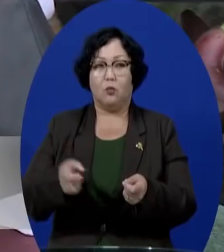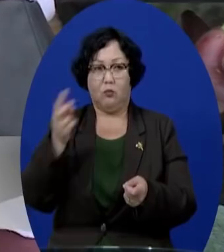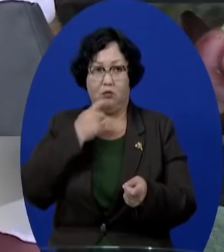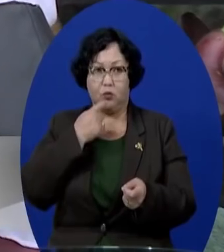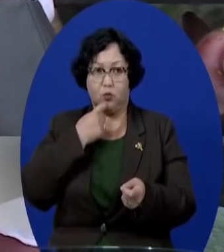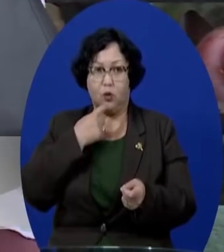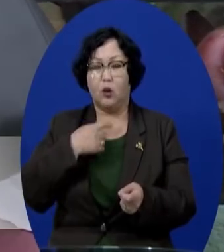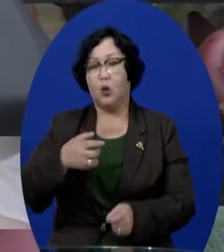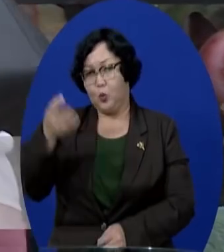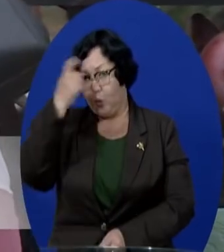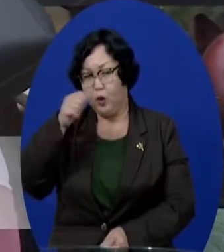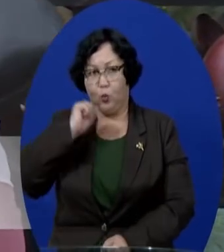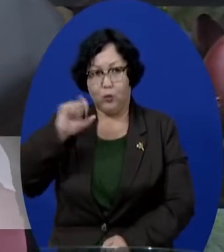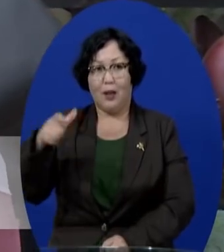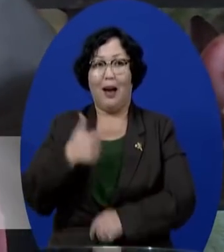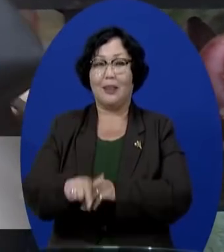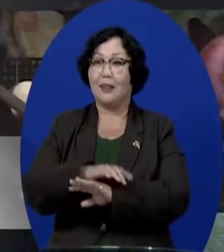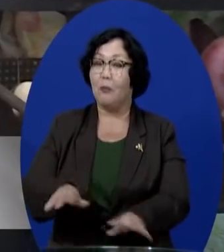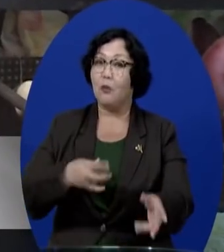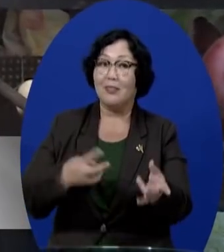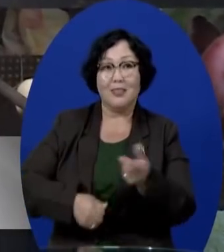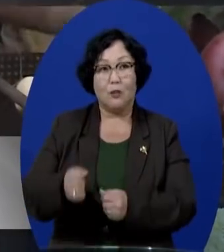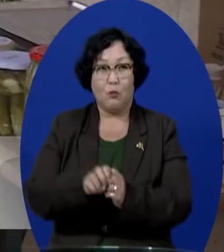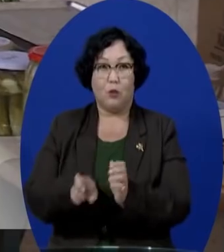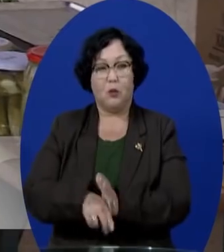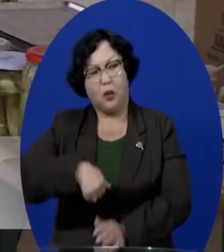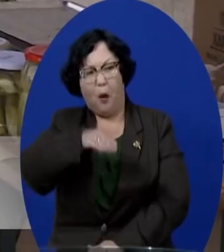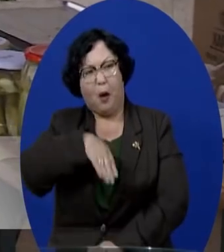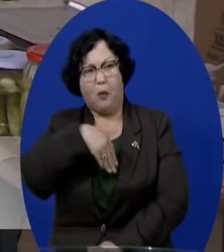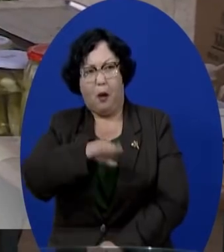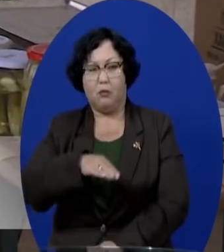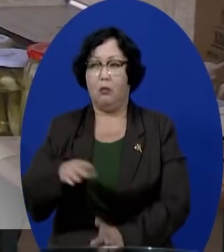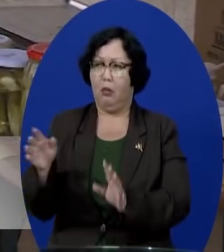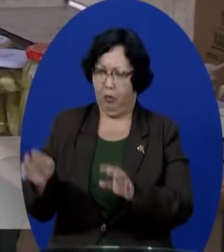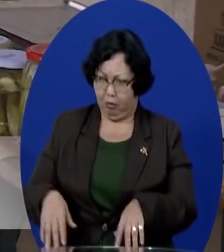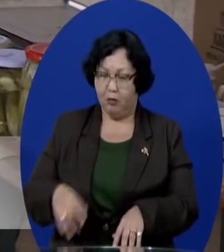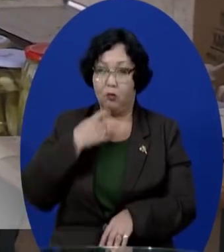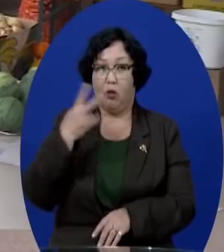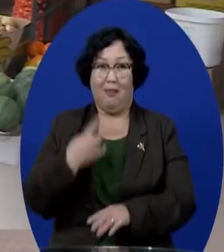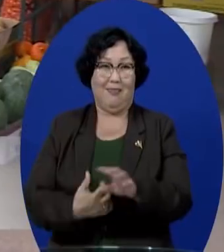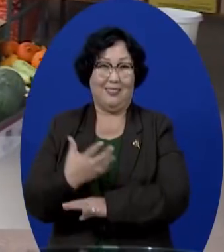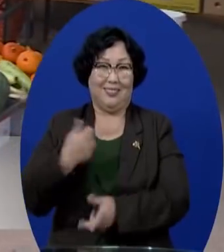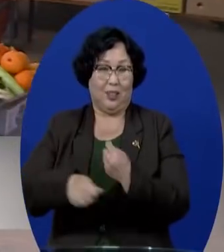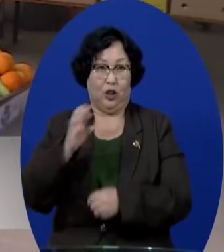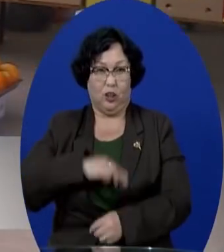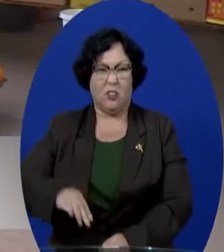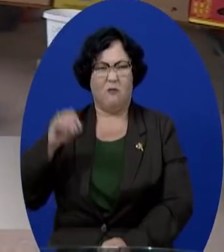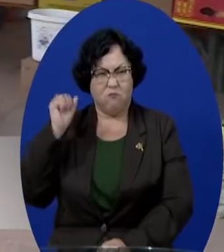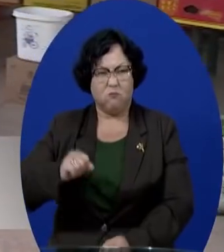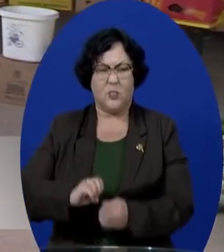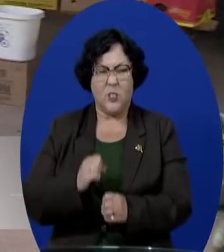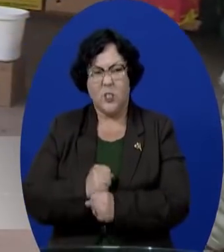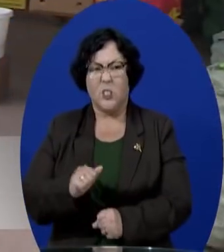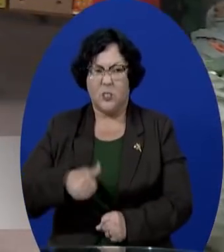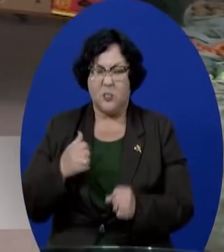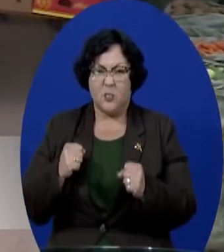өндөр гудамжинд зогсоод ногоогоо зарах боломжгүй хин нэгэнд хөөгддөг. Яг энэ мэд тарсан ногоогоо зарахын тулд тэмцээр олон жил болж байна